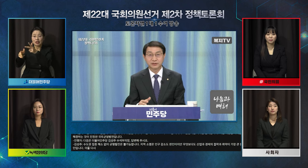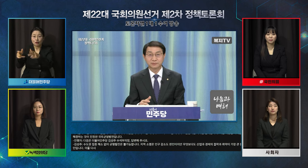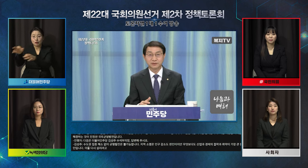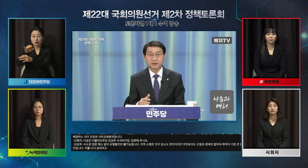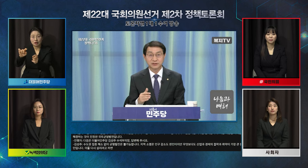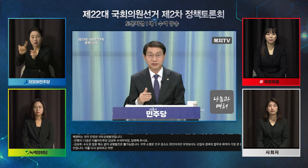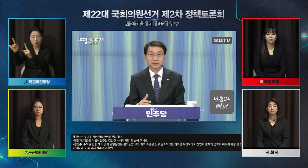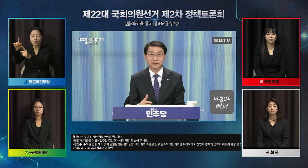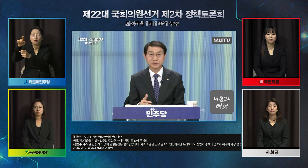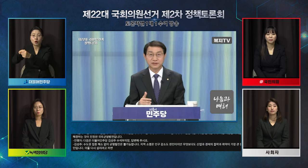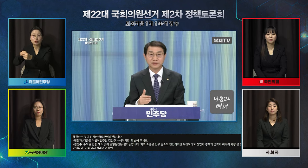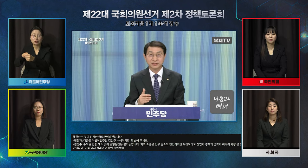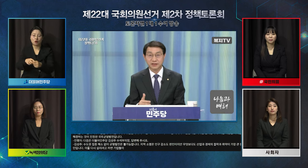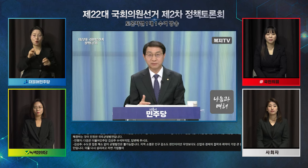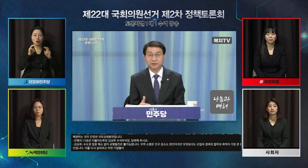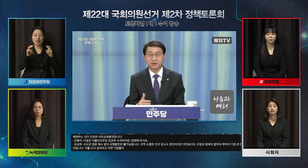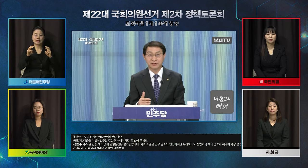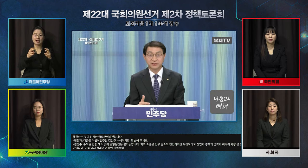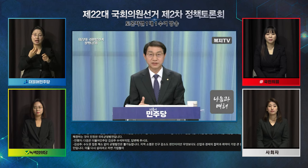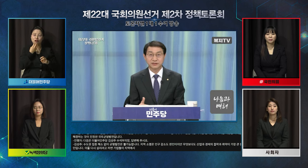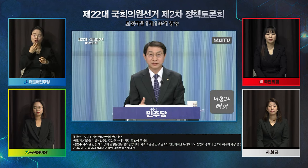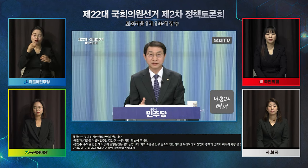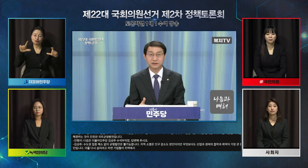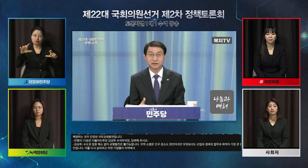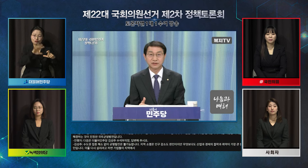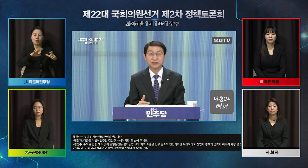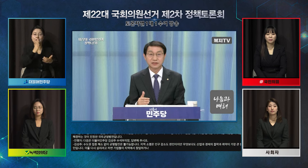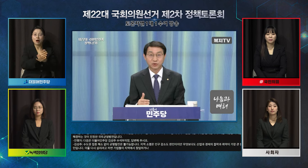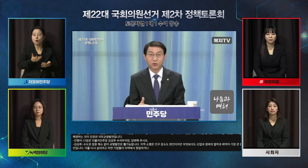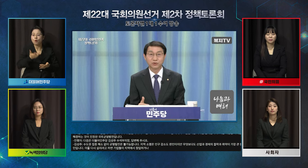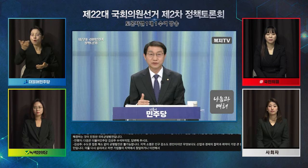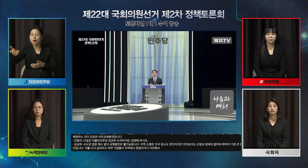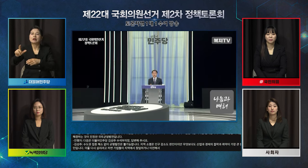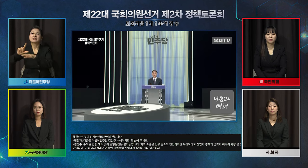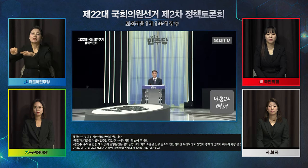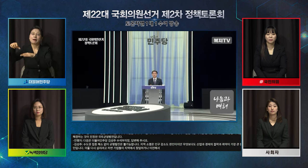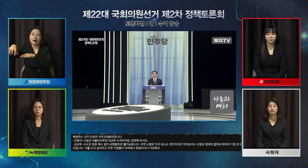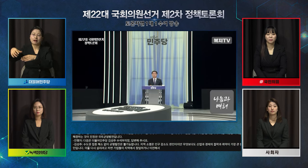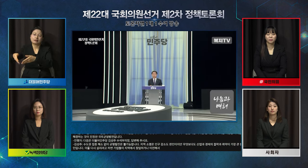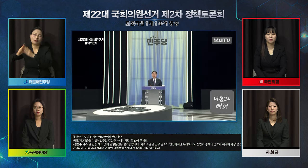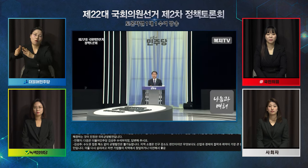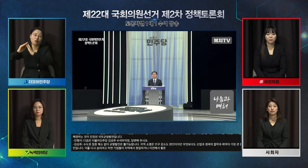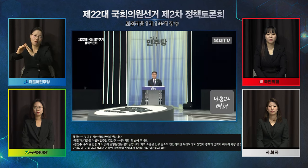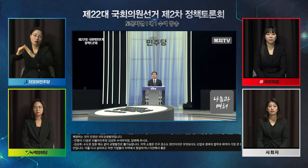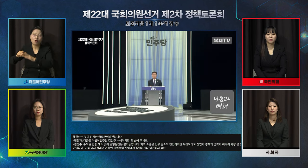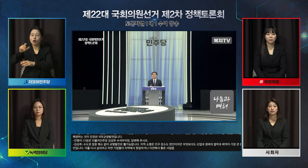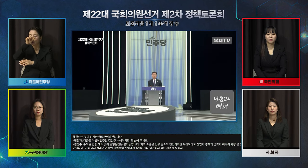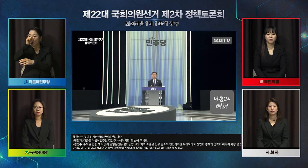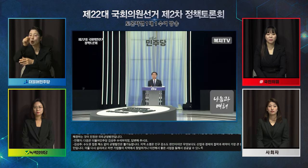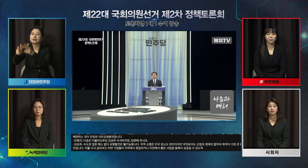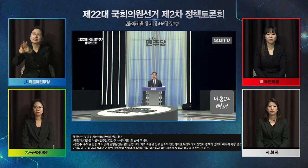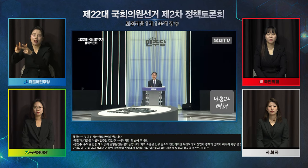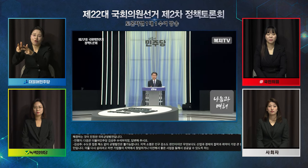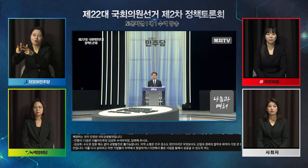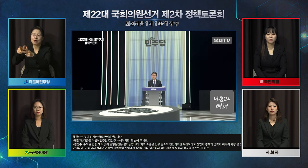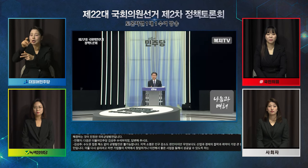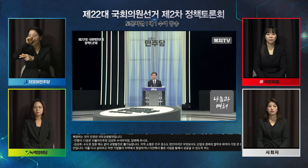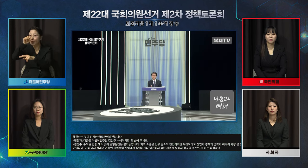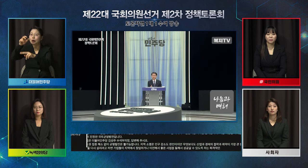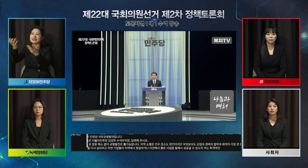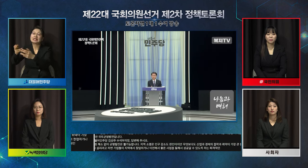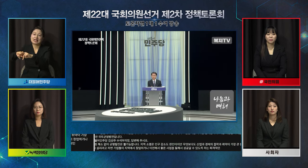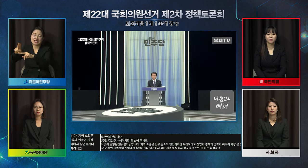기업들이 지역에서 창업하거나 이전해서 좋은 사업을 통해 성공할 수 있다고 하는 파격적인